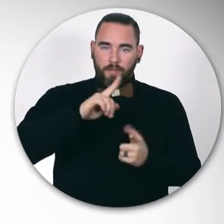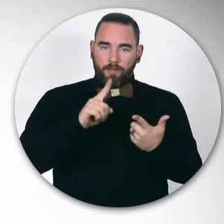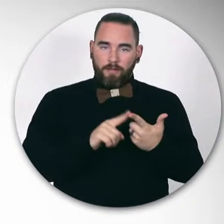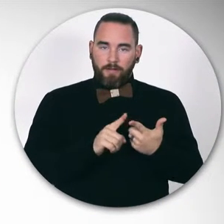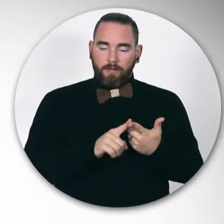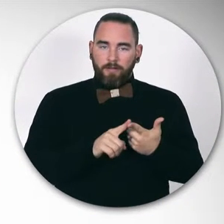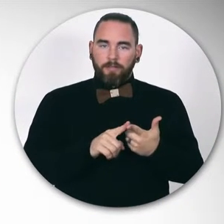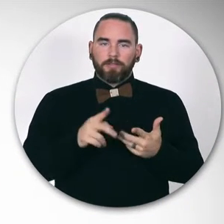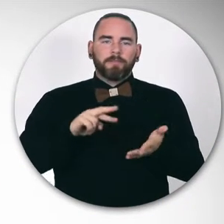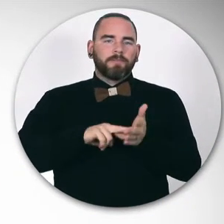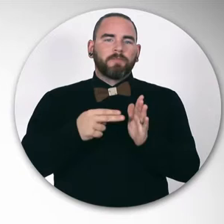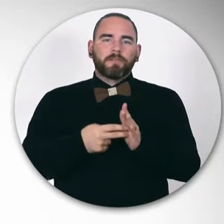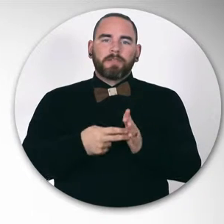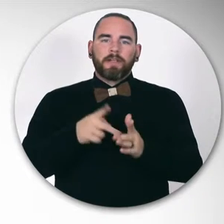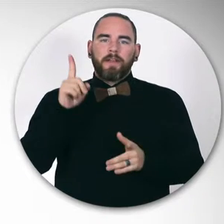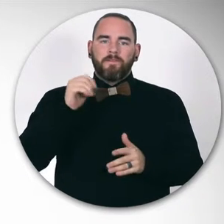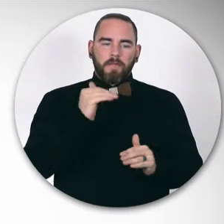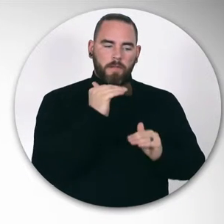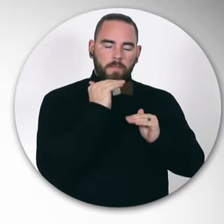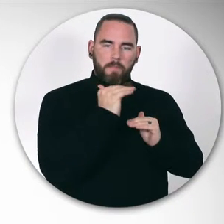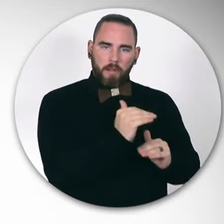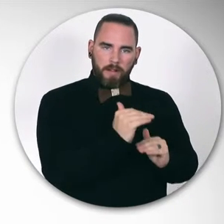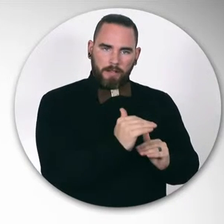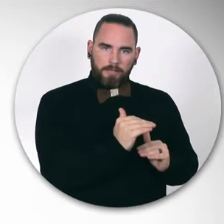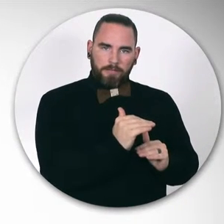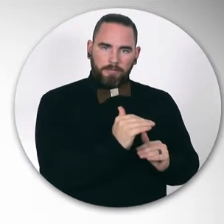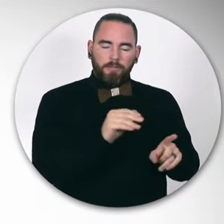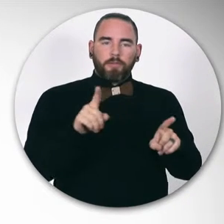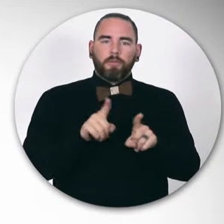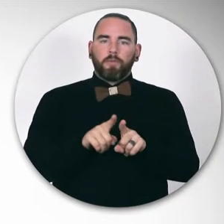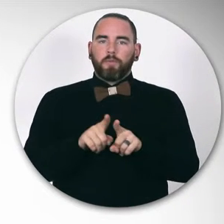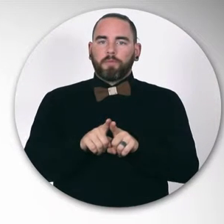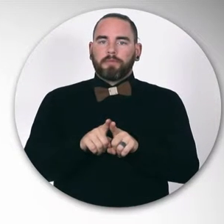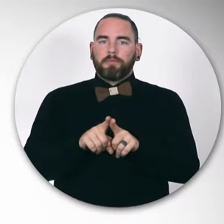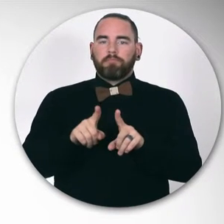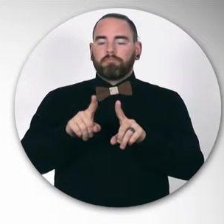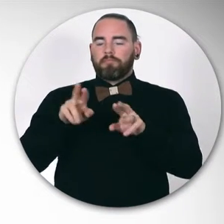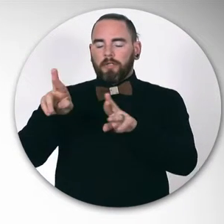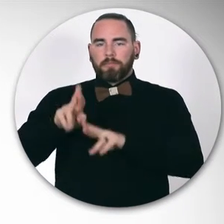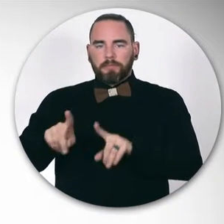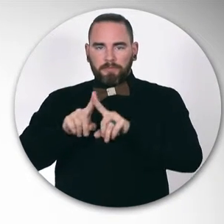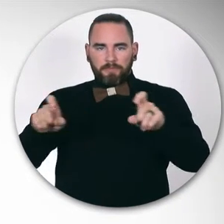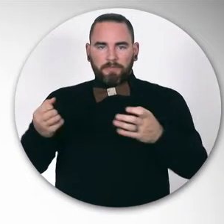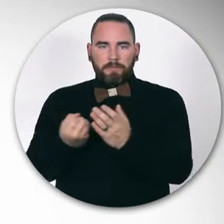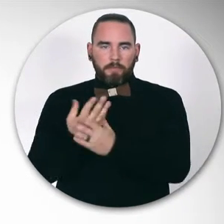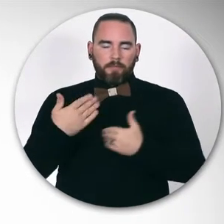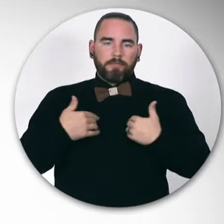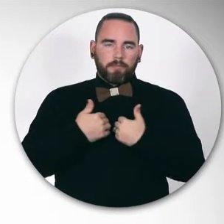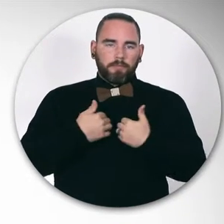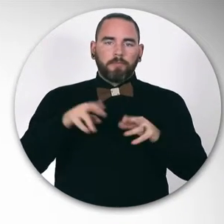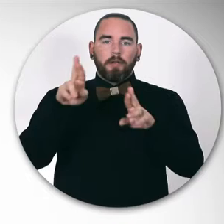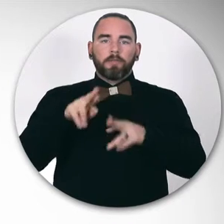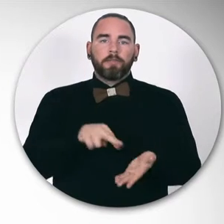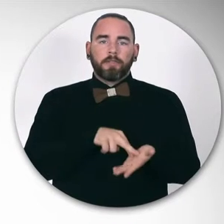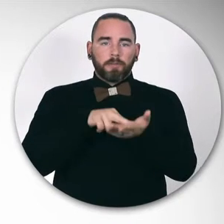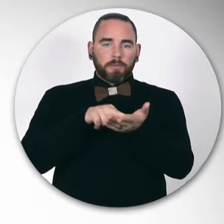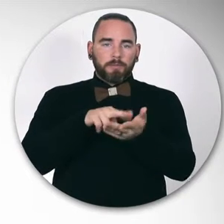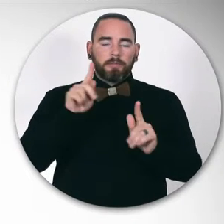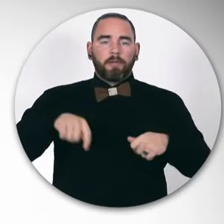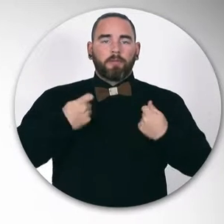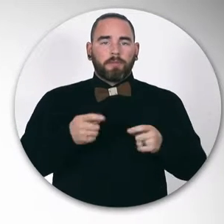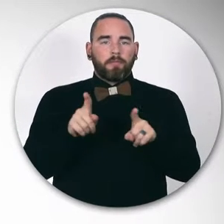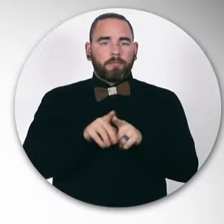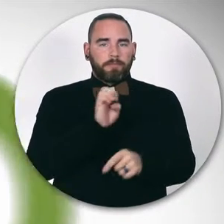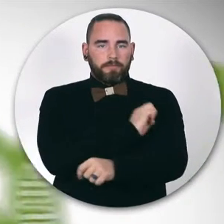se résume à des mesures alliant la protection, la préservation de la biodiversité, le respect des ressources naturelles et